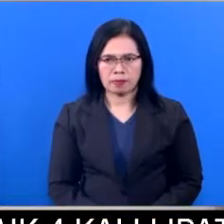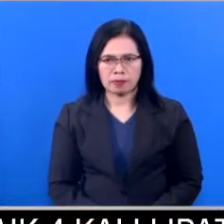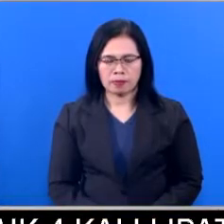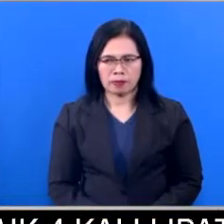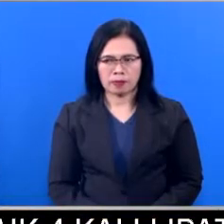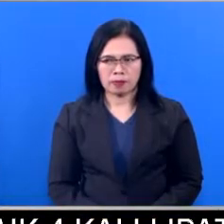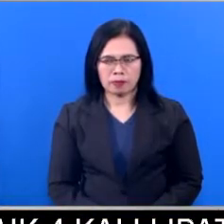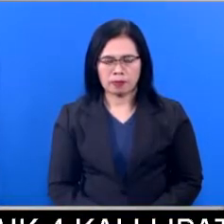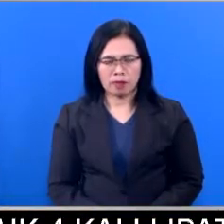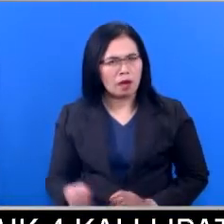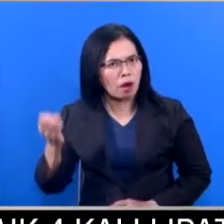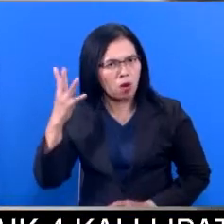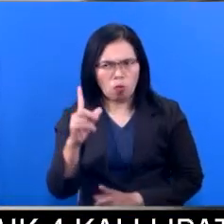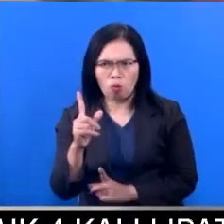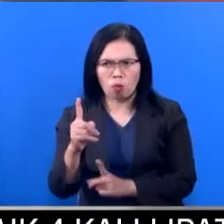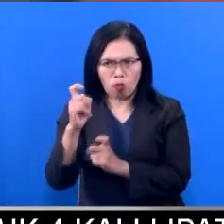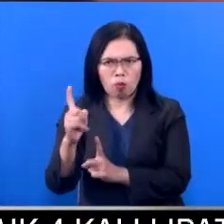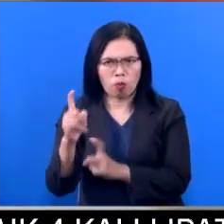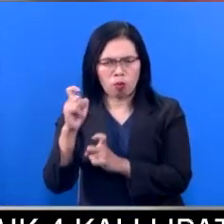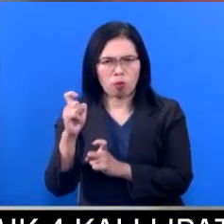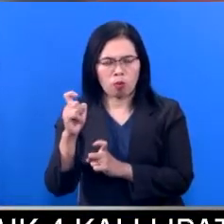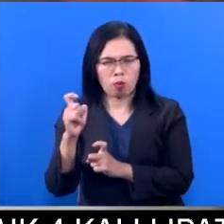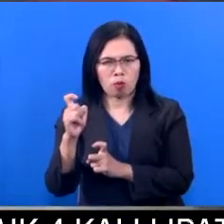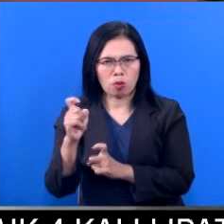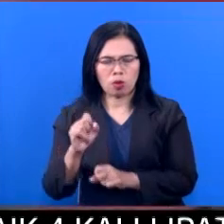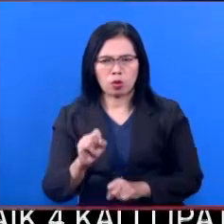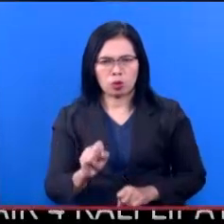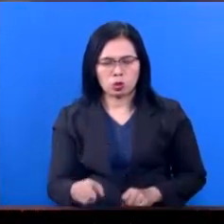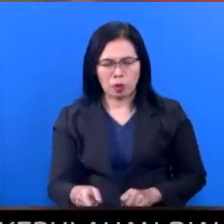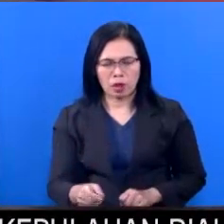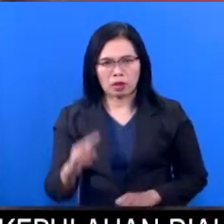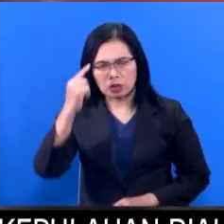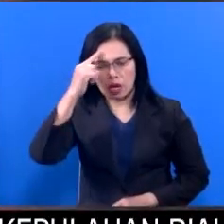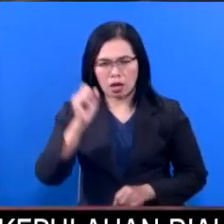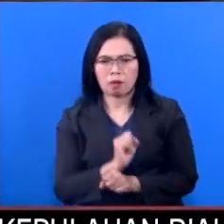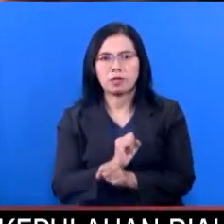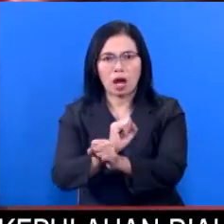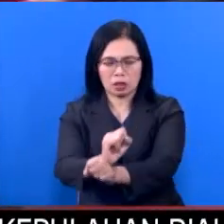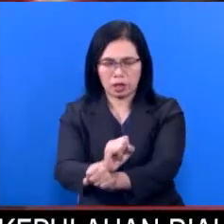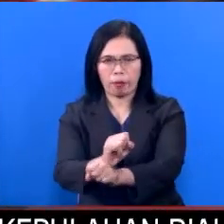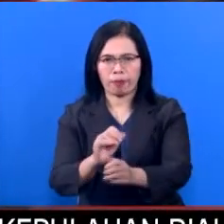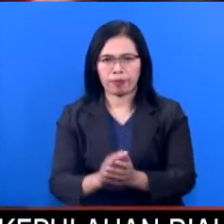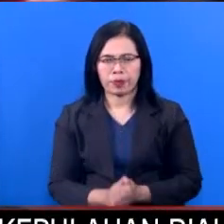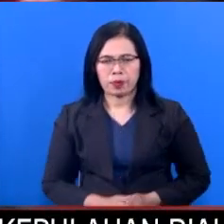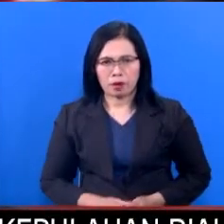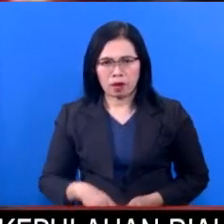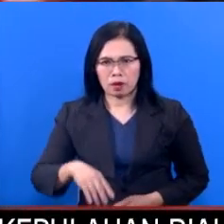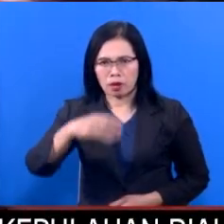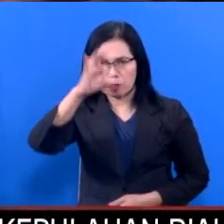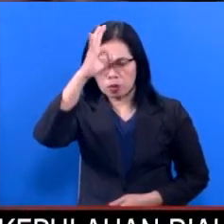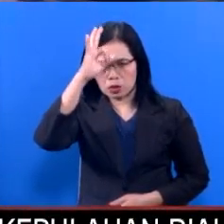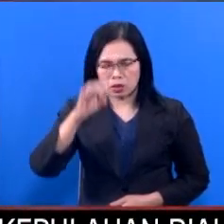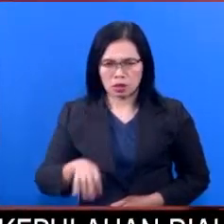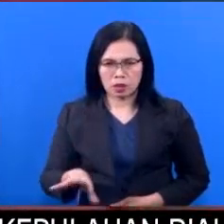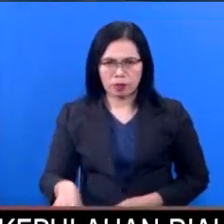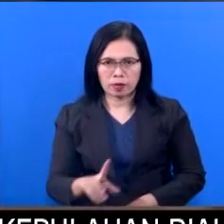Sempat terdengar beberapa kali tembakan ke udara meminta tersangka pelaku menyerahkan diri. Wakil Kepala Polres Pasuruan Kompol Edit Yuswo